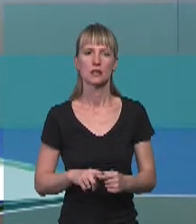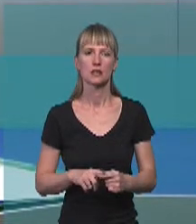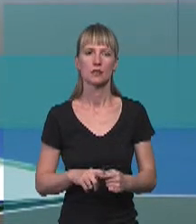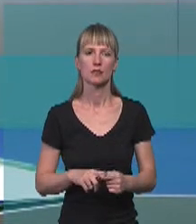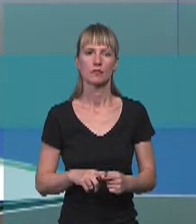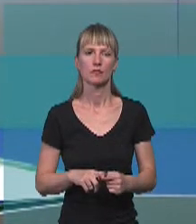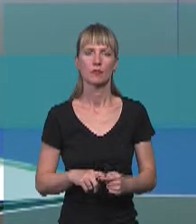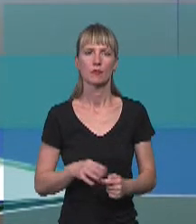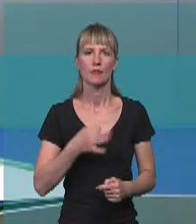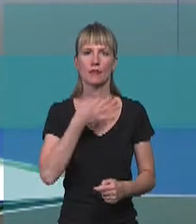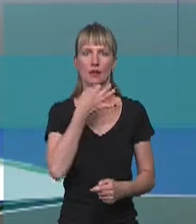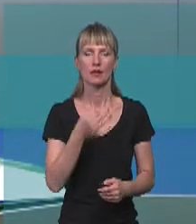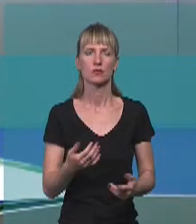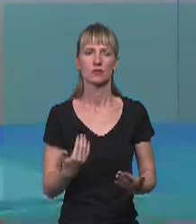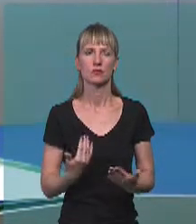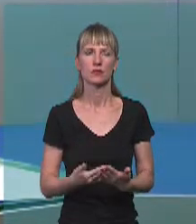ну, скажімо так,